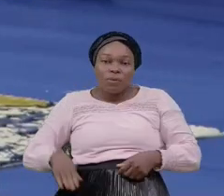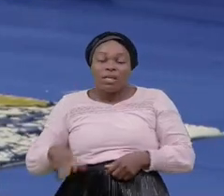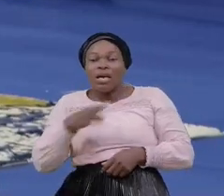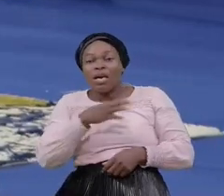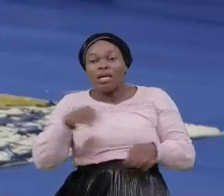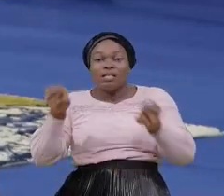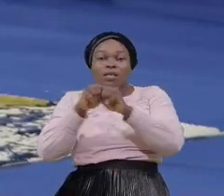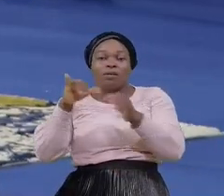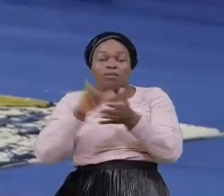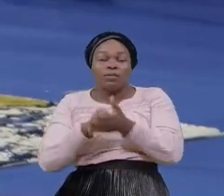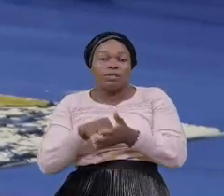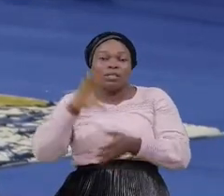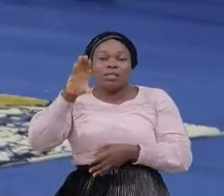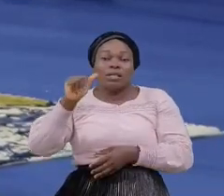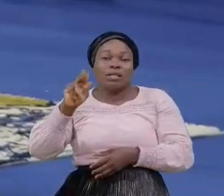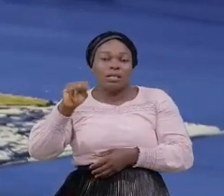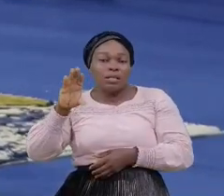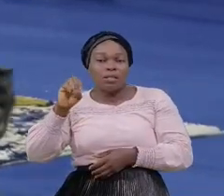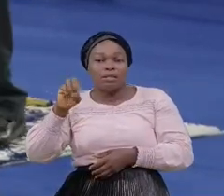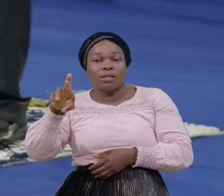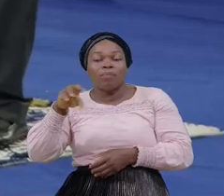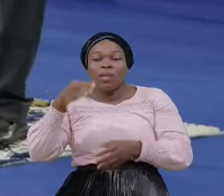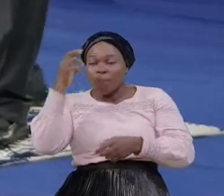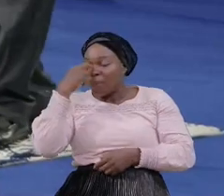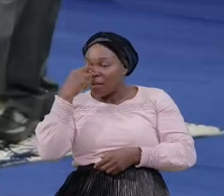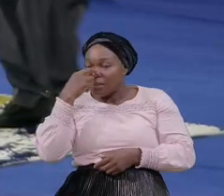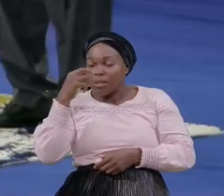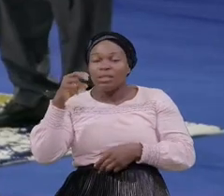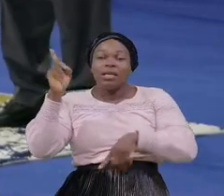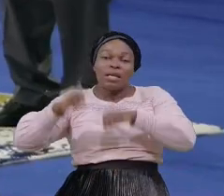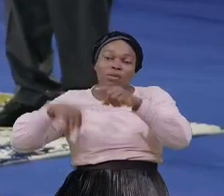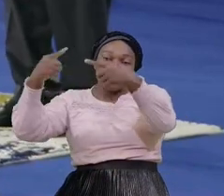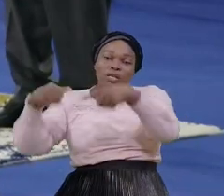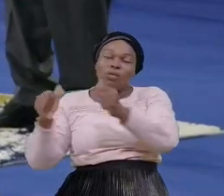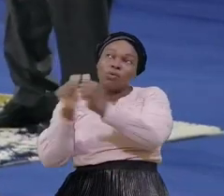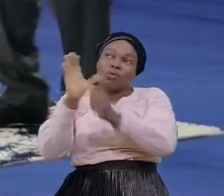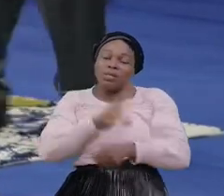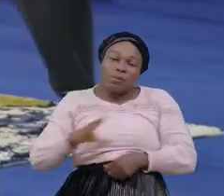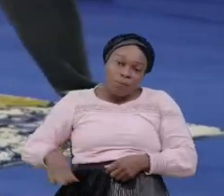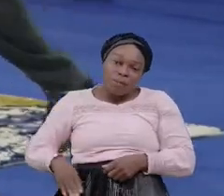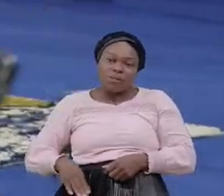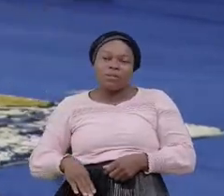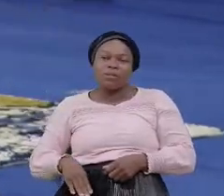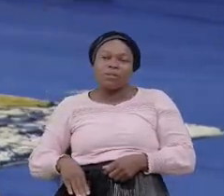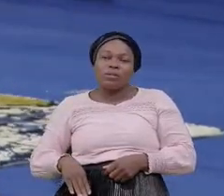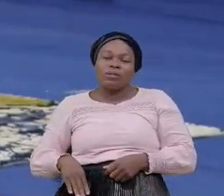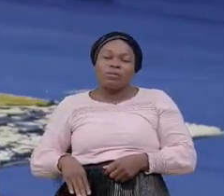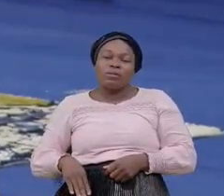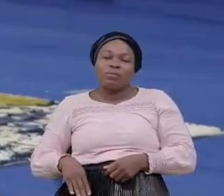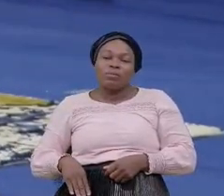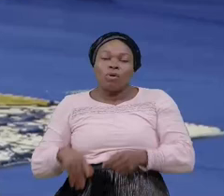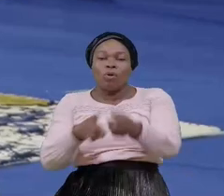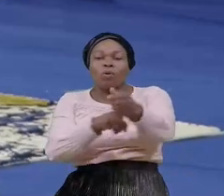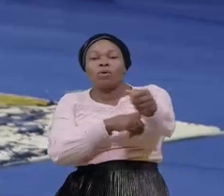peut pas argumenter avec Christ. La cécité ne peut pas argumenter avec Christ. Les maladies de